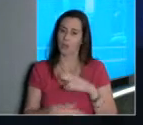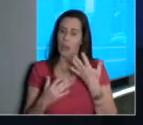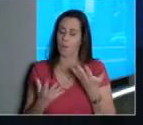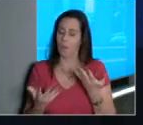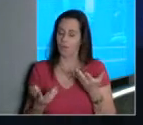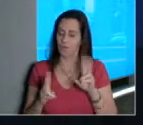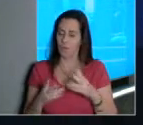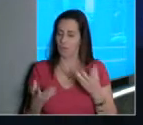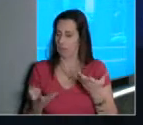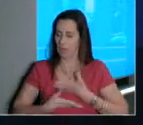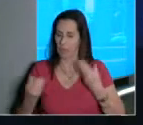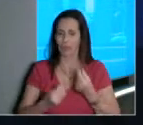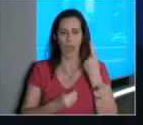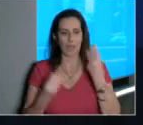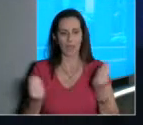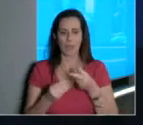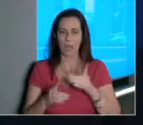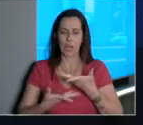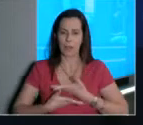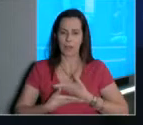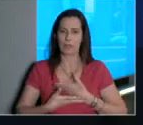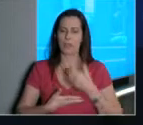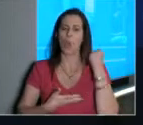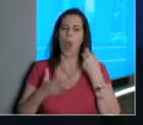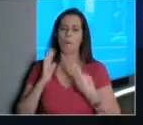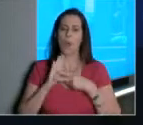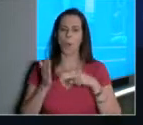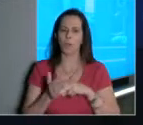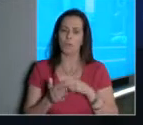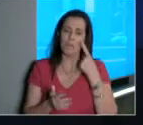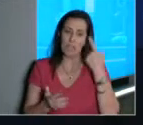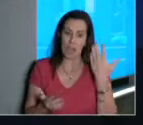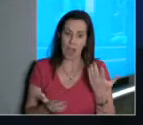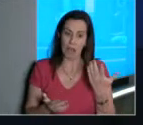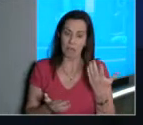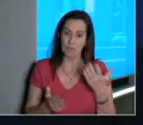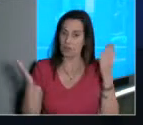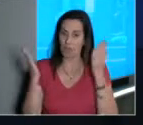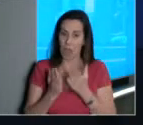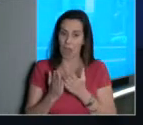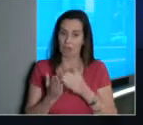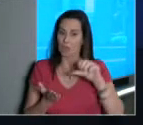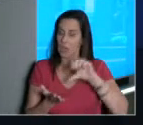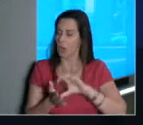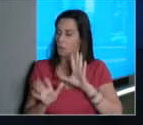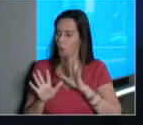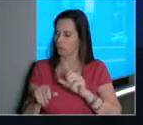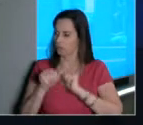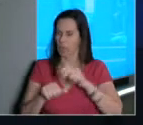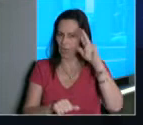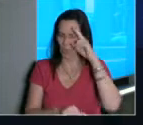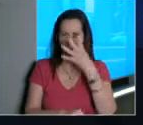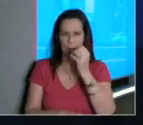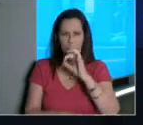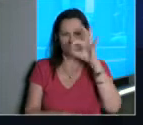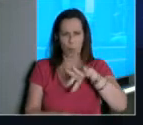דרכים להשיג דברים, ואחד מהדרכים זה באמת כוח פוליטי. ועל פניו נראה שאילת עיר ליכודית מאוד, אני חושב שזה 40